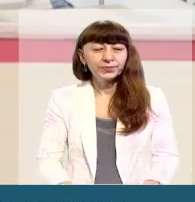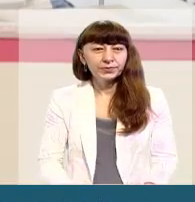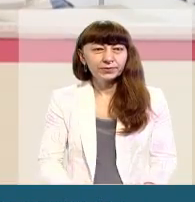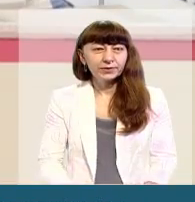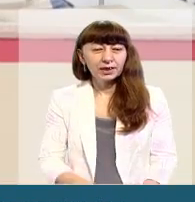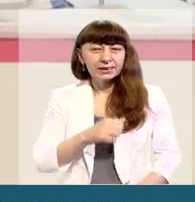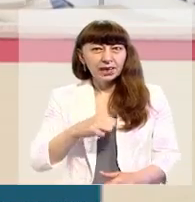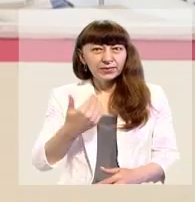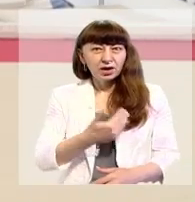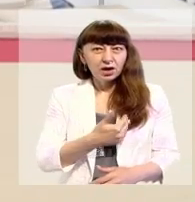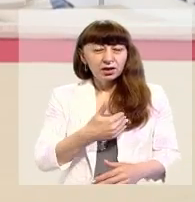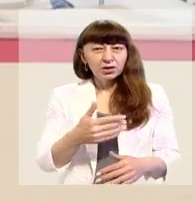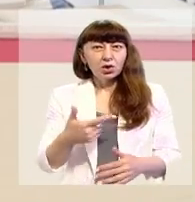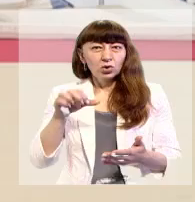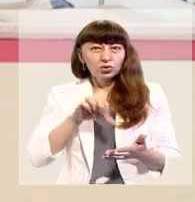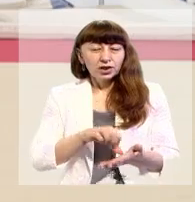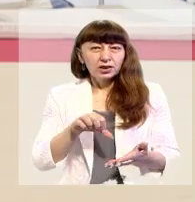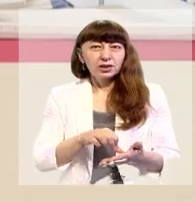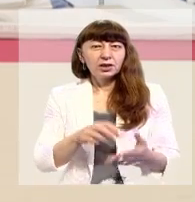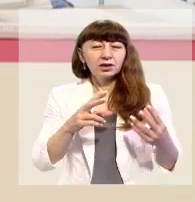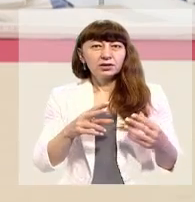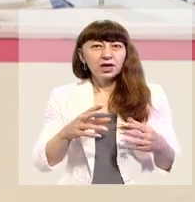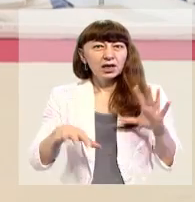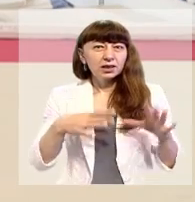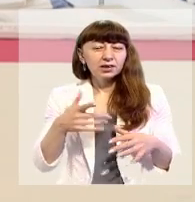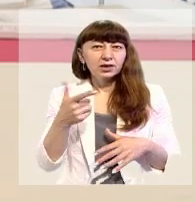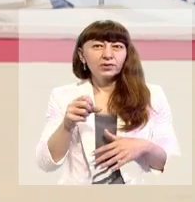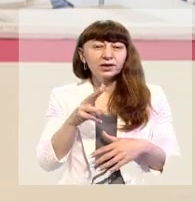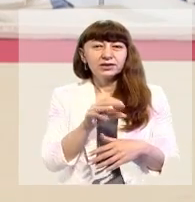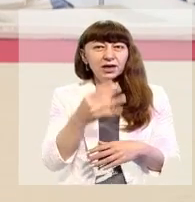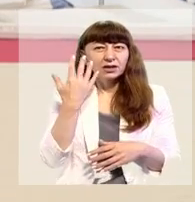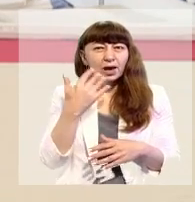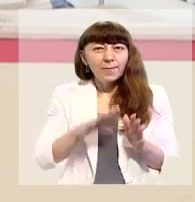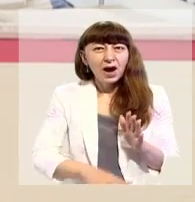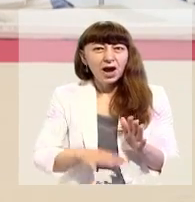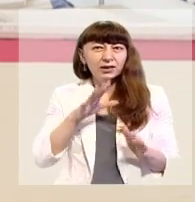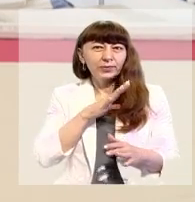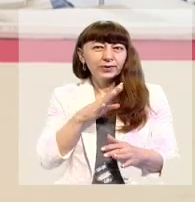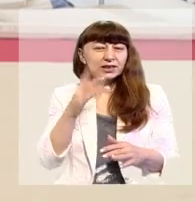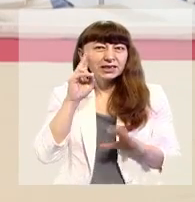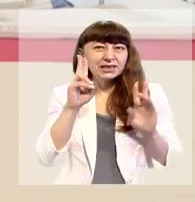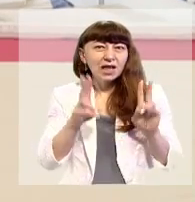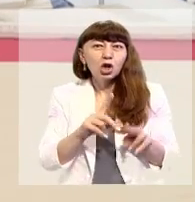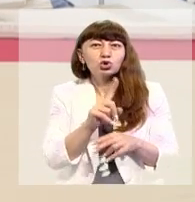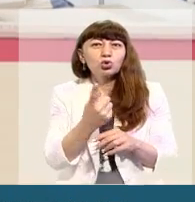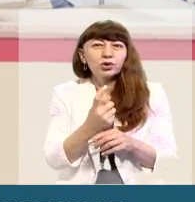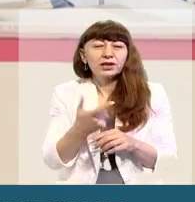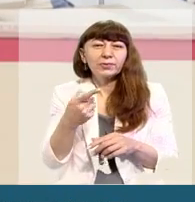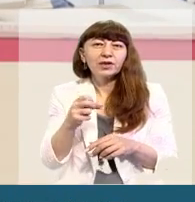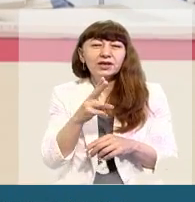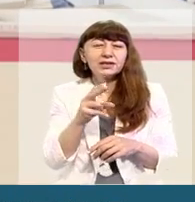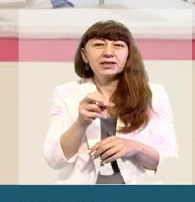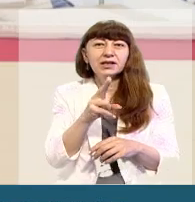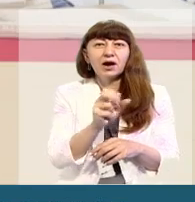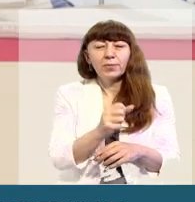Я сам захотел на гимнастику пойти. Я когда маленький был, я сначала не знал, что такое гимнастика, но мне потом